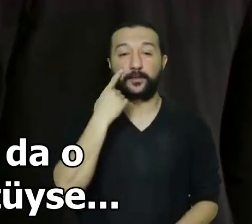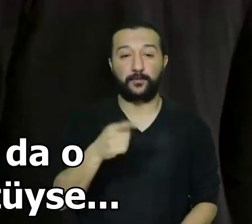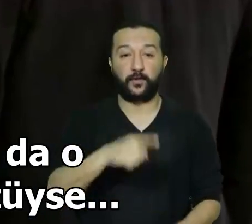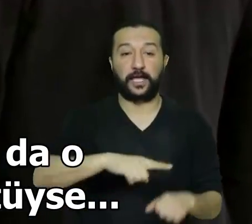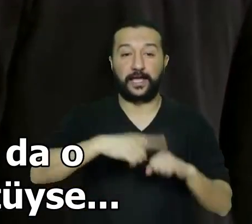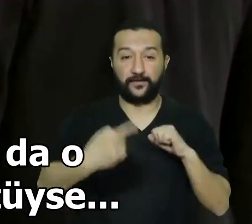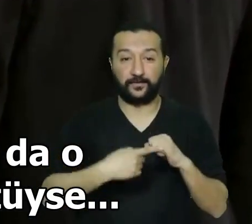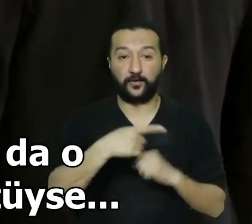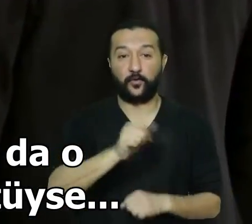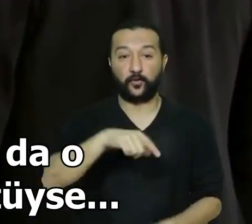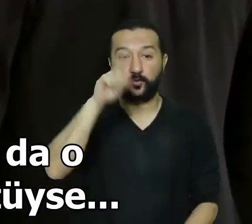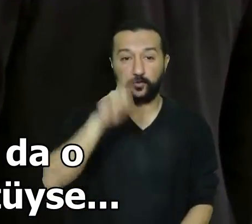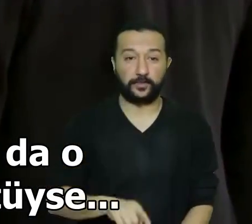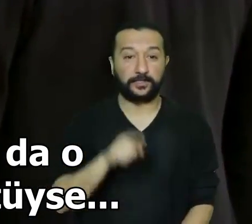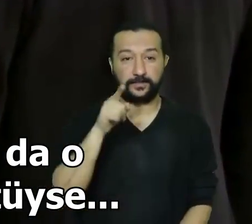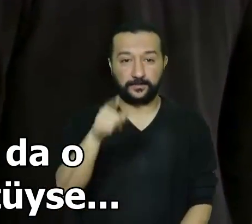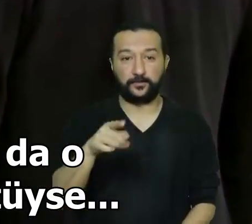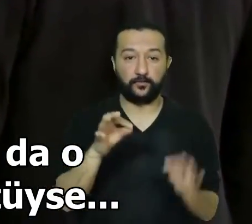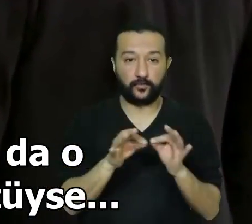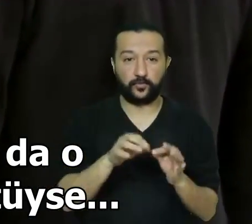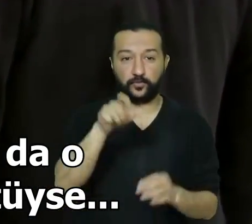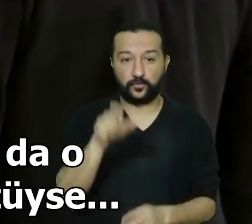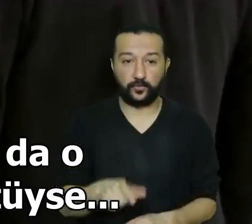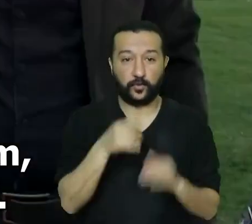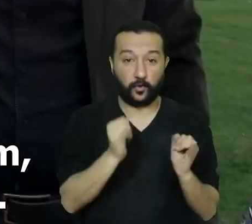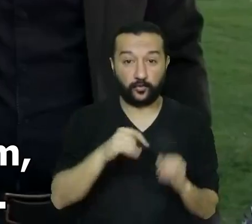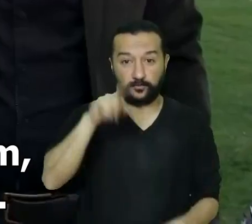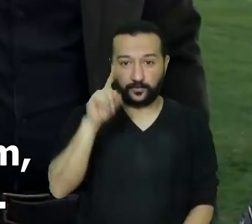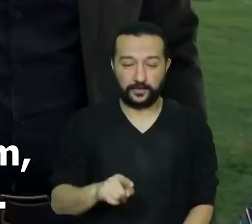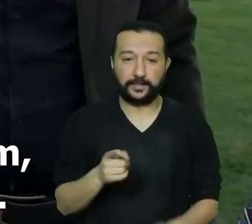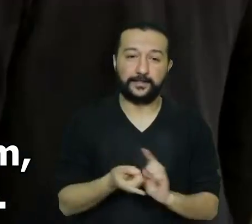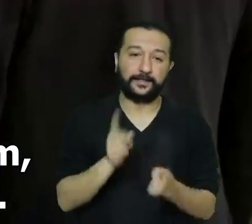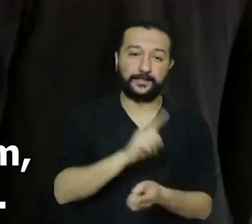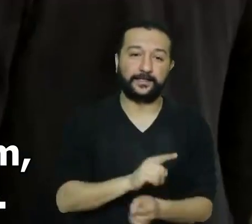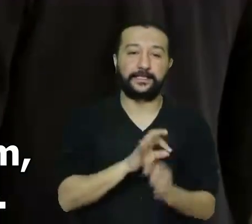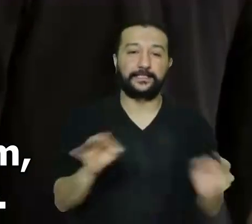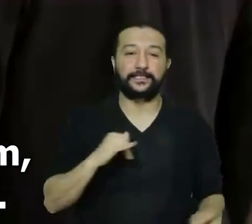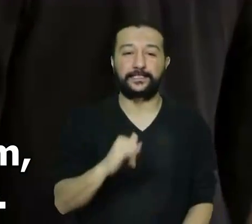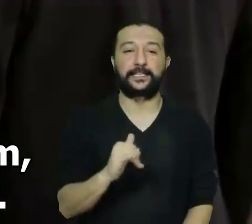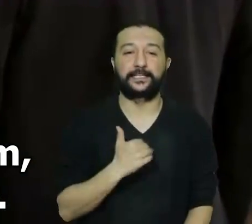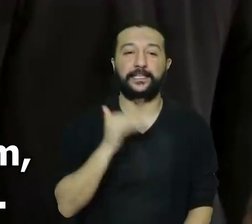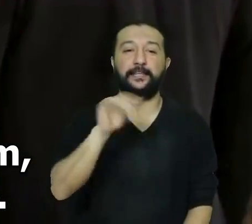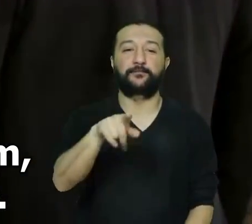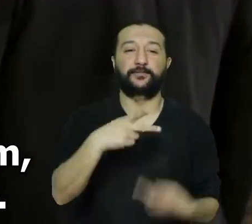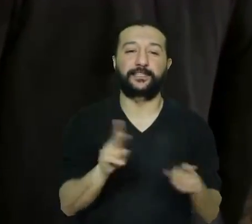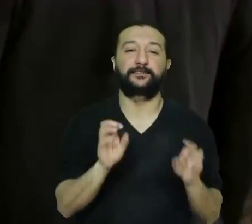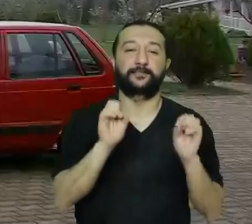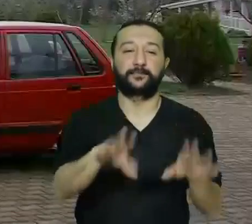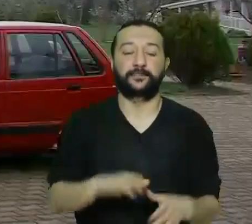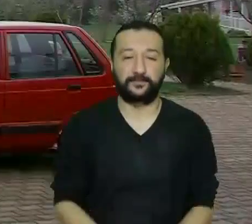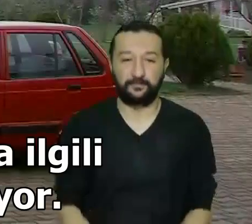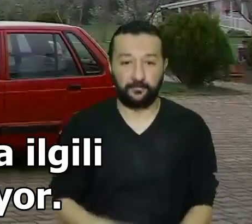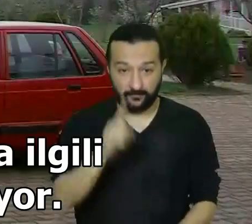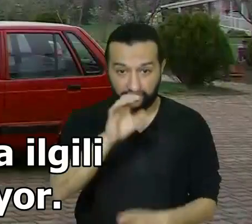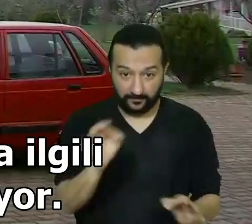o hafta ya da o gün eğer burcumun yorumu kötüyse yanına hiç yanaşmıyorum. Seni serbest bırakıyorum.